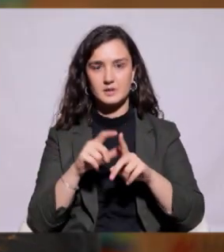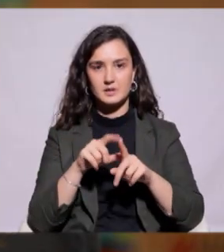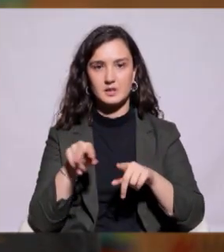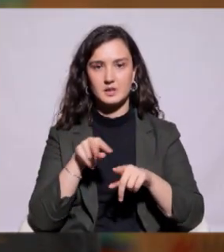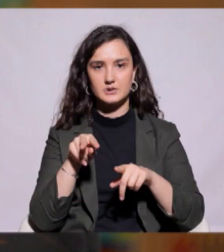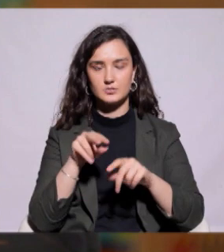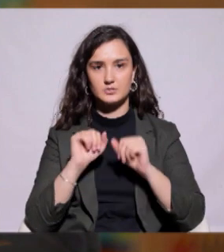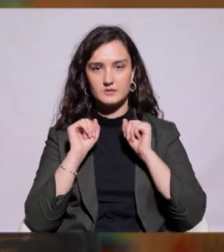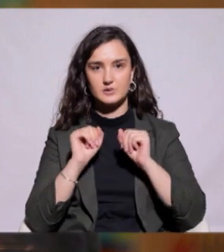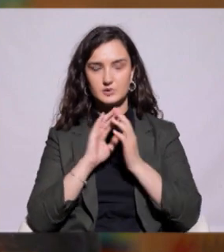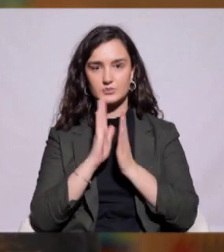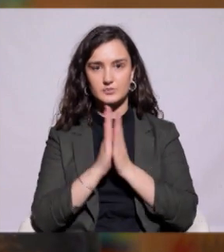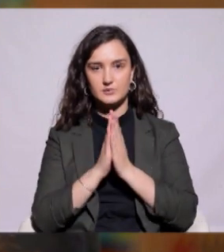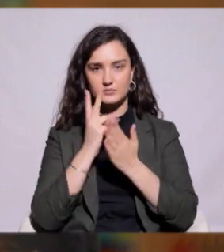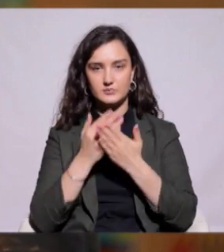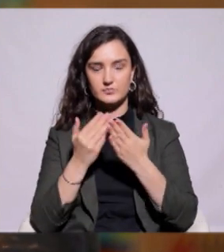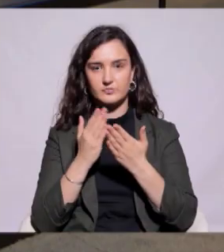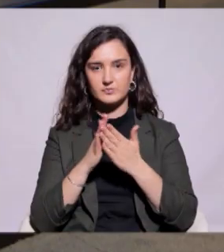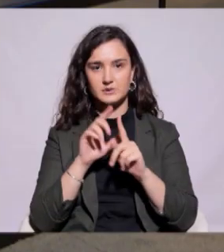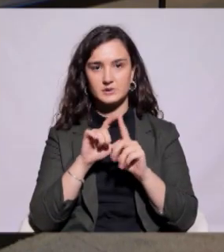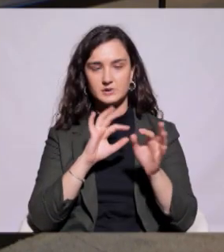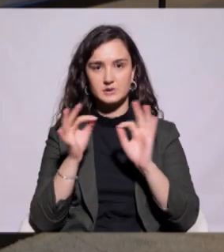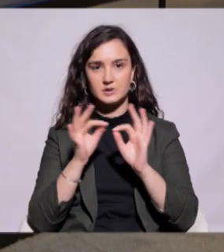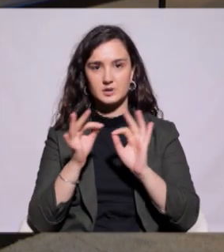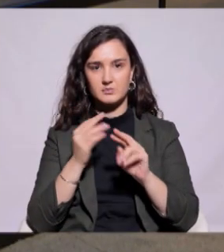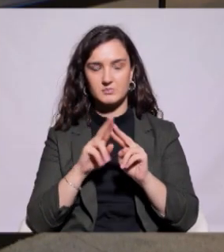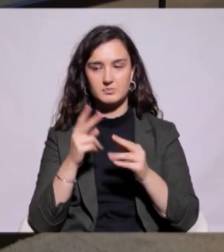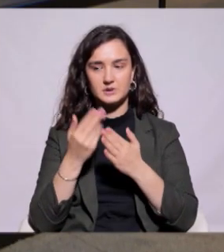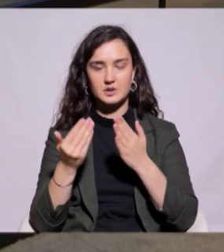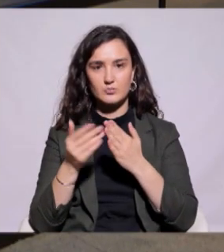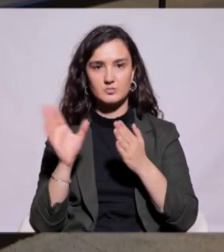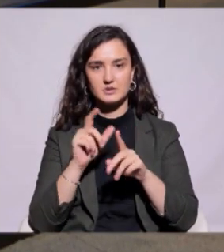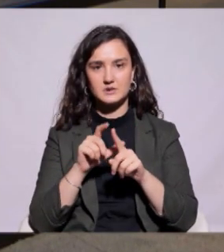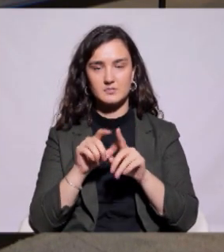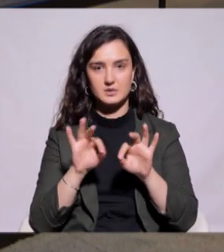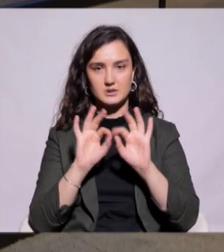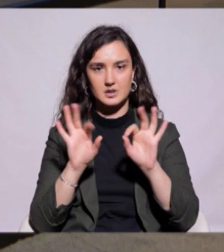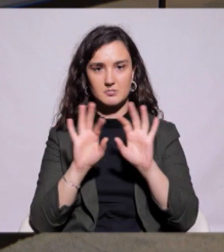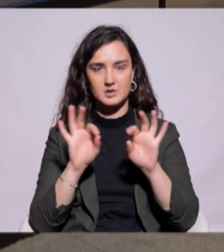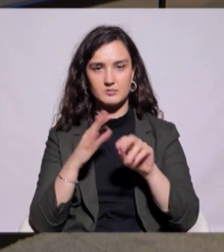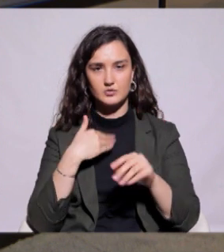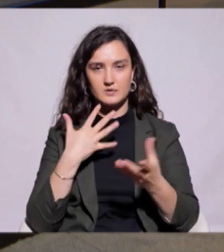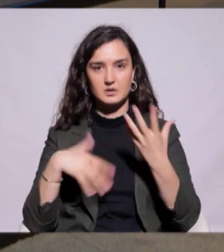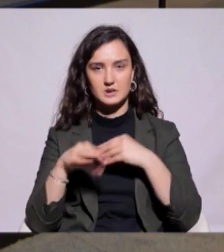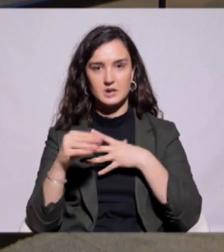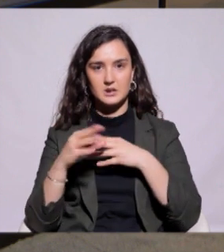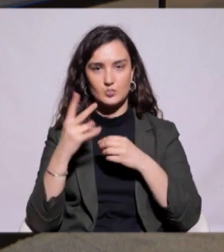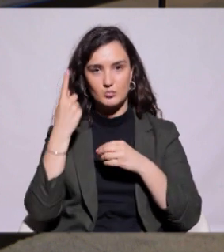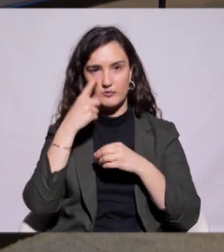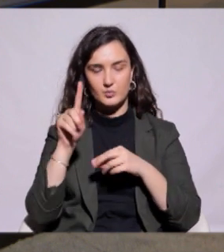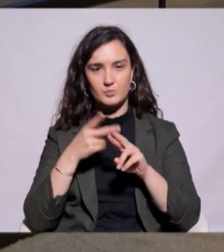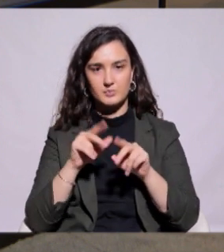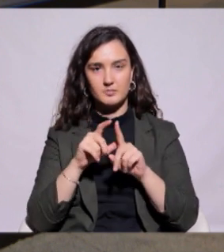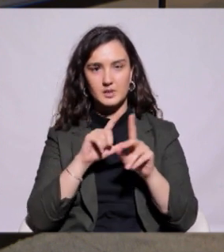ლექსიკურ სავარჯიშოზე. ეკრანზე მოცემულია წინადადებები, რომლებიც წარმოადგენს სიტყვების განმარტებებს. ჩვენ ერთად უნდა მოვიფიქროთ